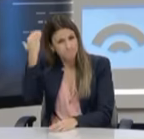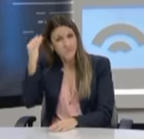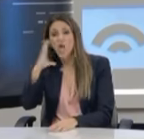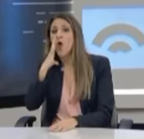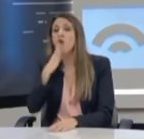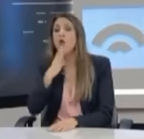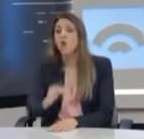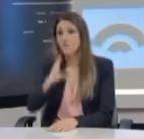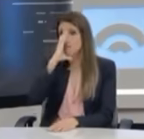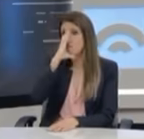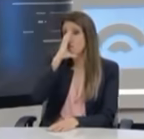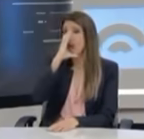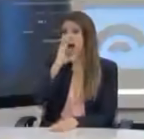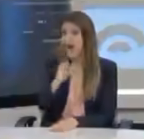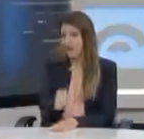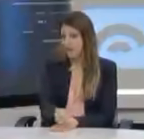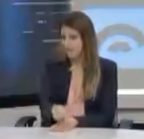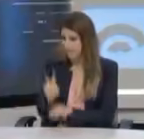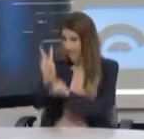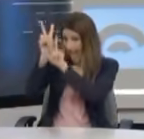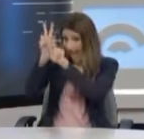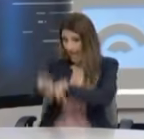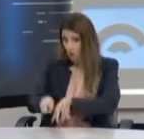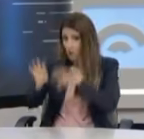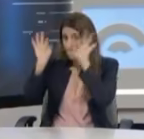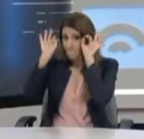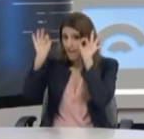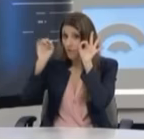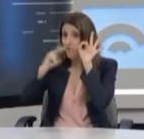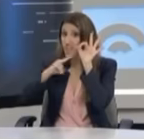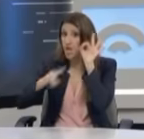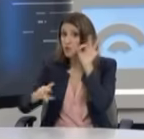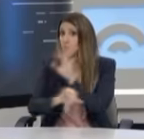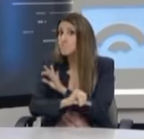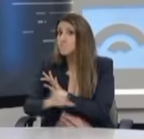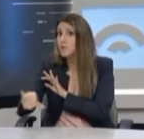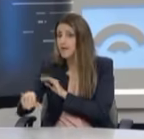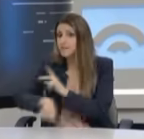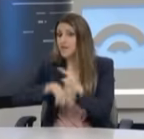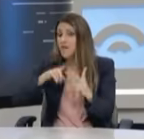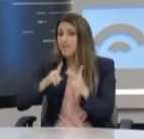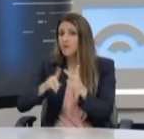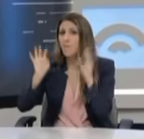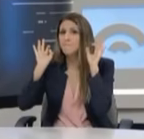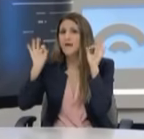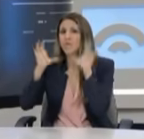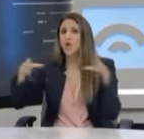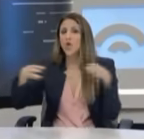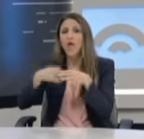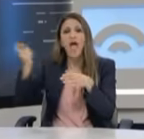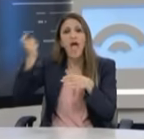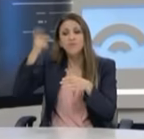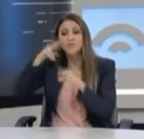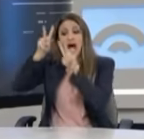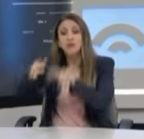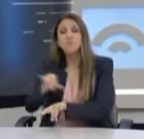η Βουλγαρία ουδέποτε αναγνώρισε μακεδονική γλώσσα, ούτε μακεδονικό έθνος. Θεωρεί τη γλώσσα